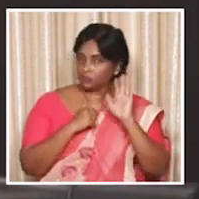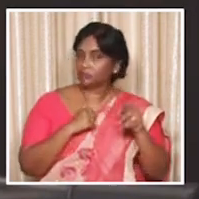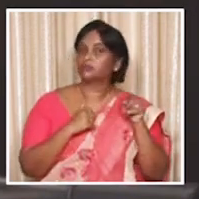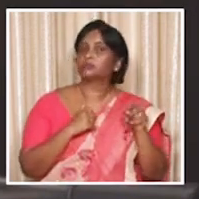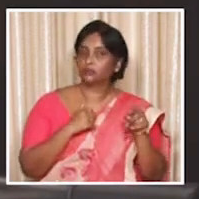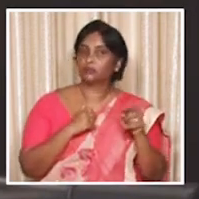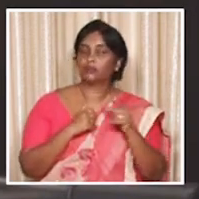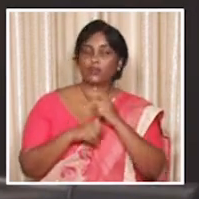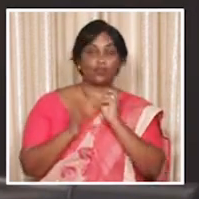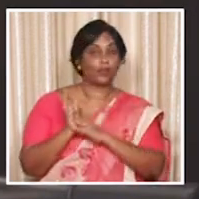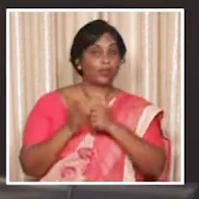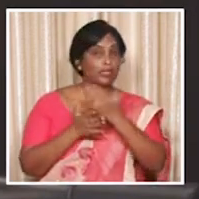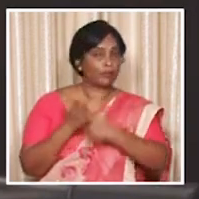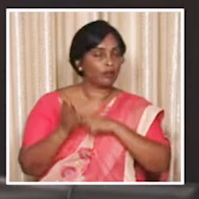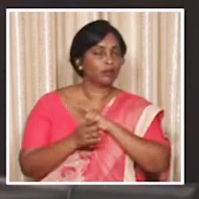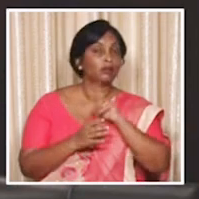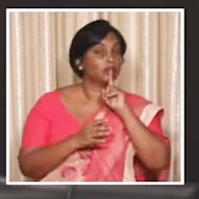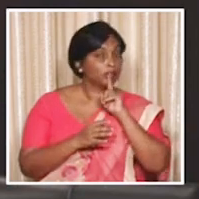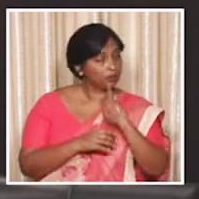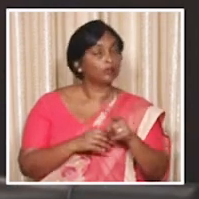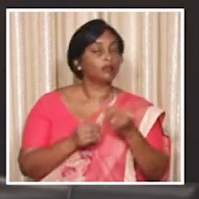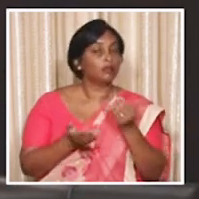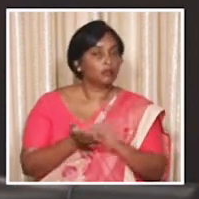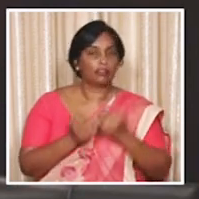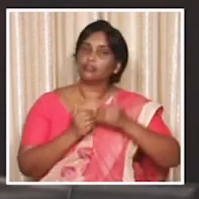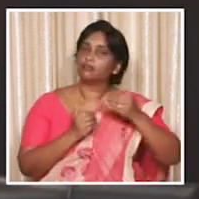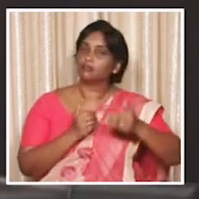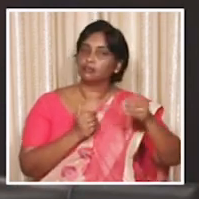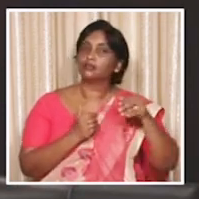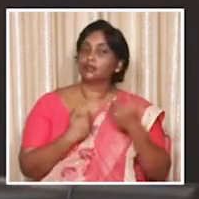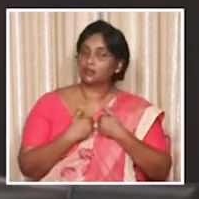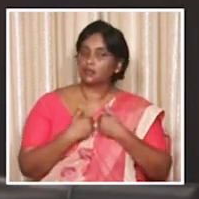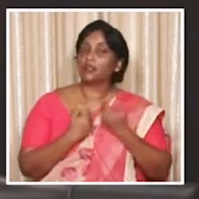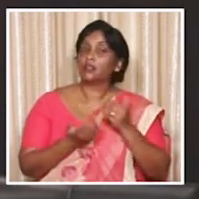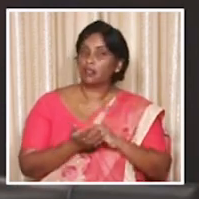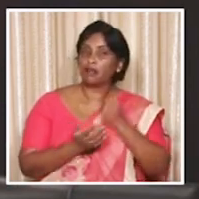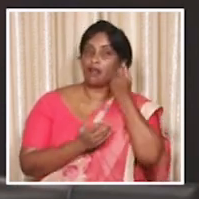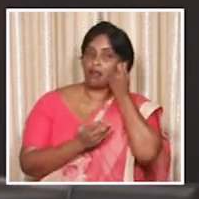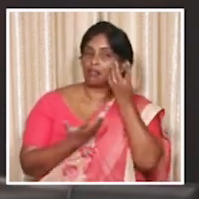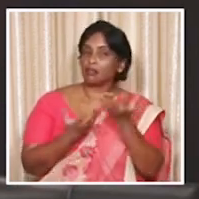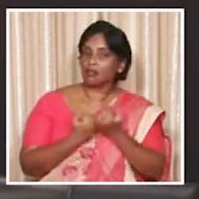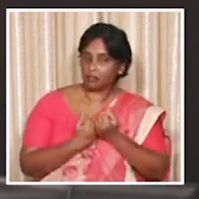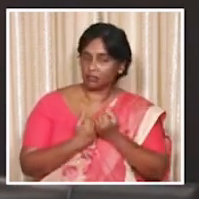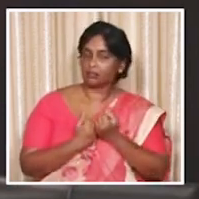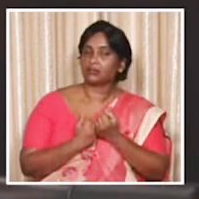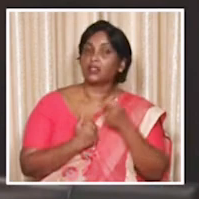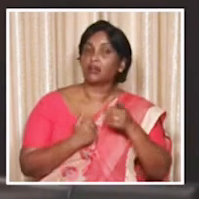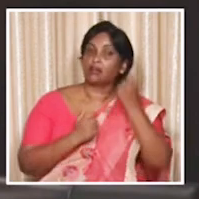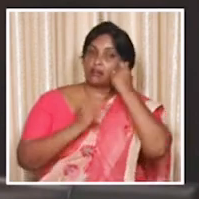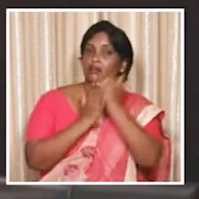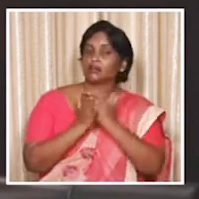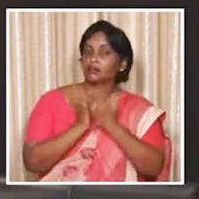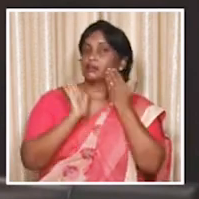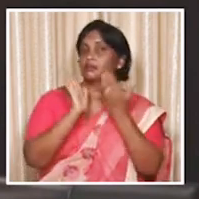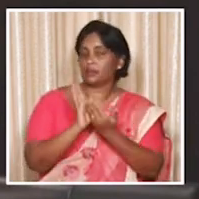කියලා මේ චිත්‍රසිරි කමිටුව යෝජනා කළපු දේ තවත් ඉස්සරහට ගිහිල්ලා අපි තවත් අදහස් එකතු කරලා මේ යෝජනාවලිය